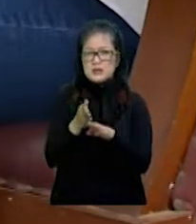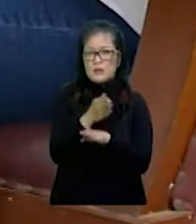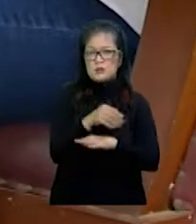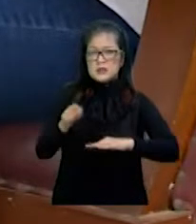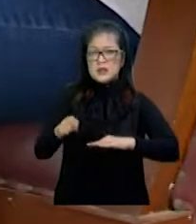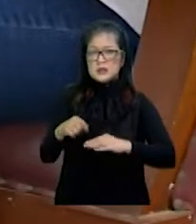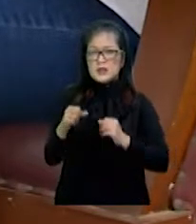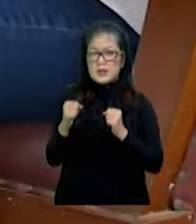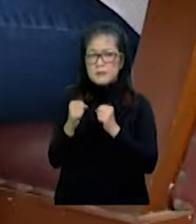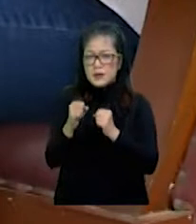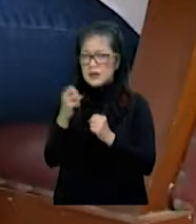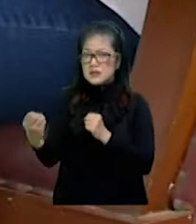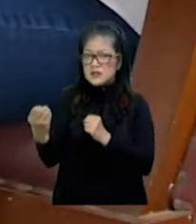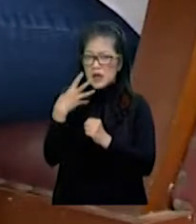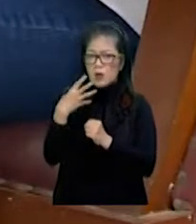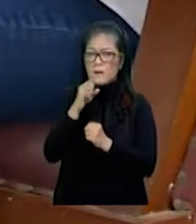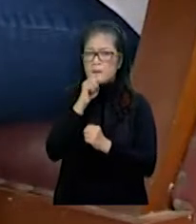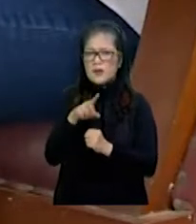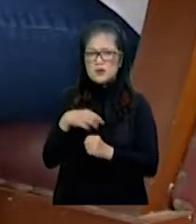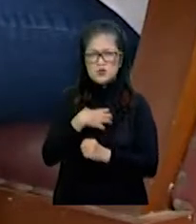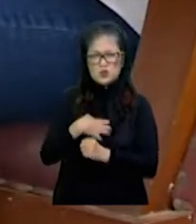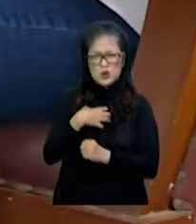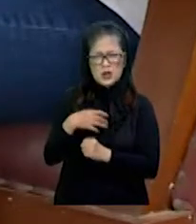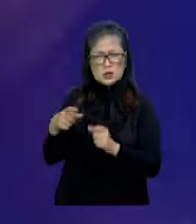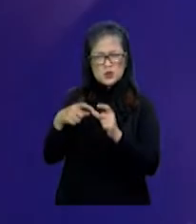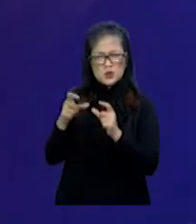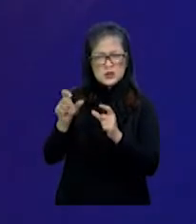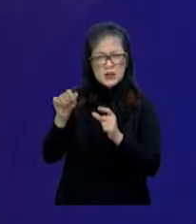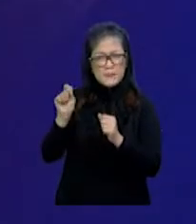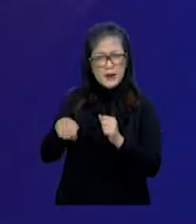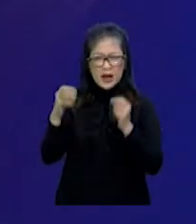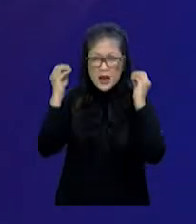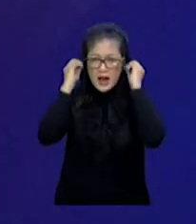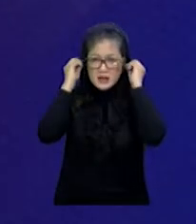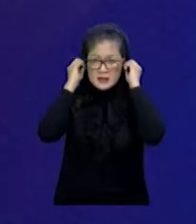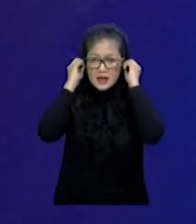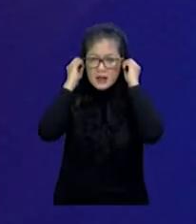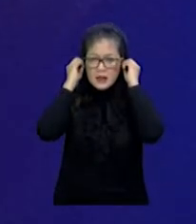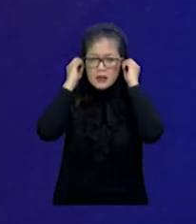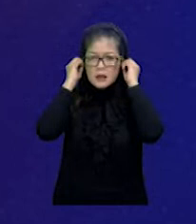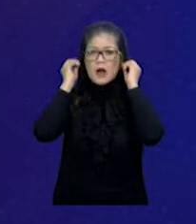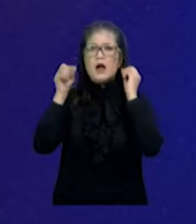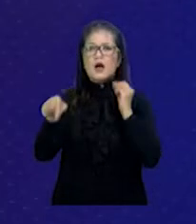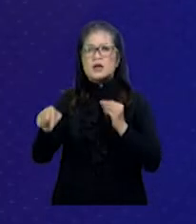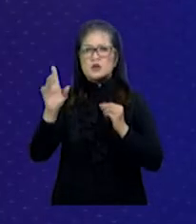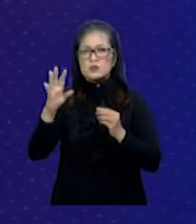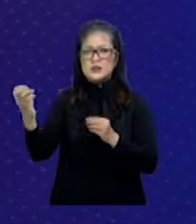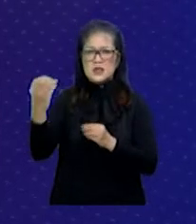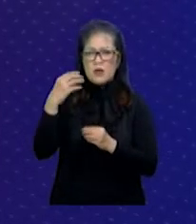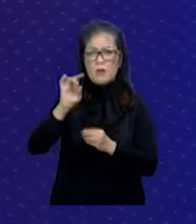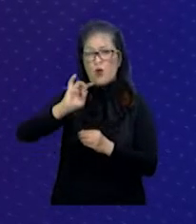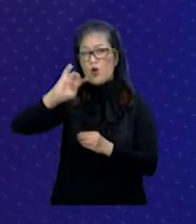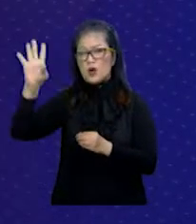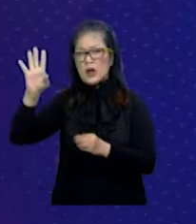jawaban sushi bahkan Jaksa sempat mencurigai Susi mengenakan handsfree yang dipandu dan dikendalikan dalam menjawab